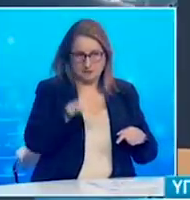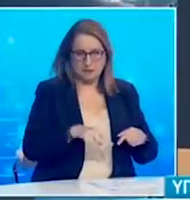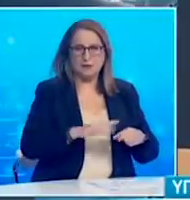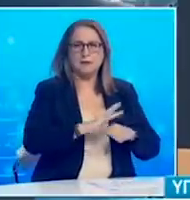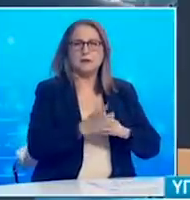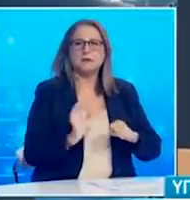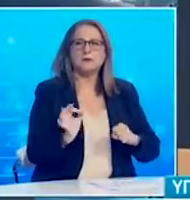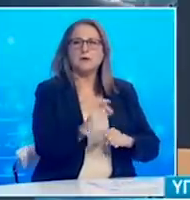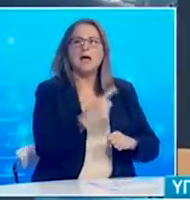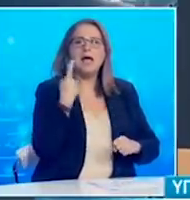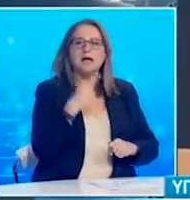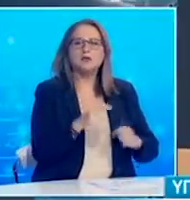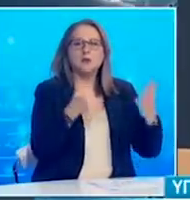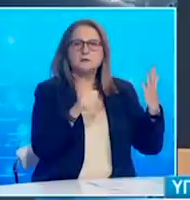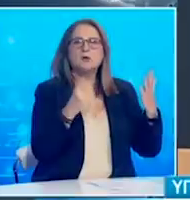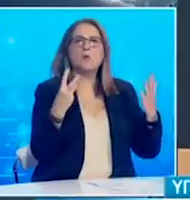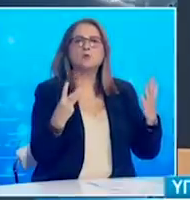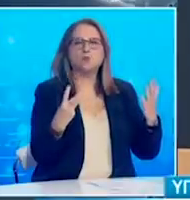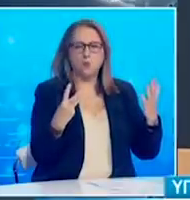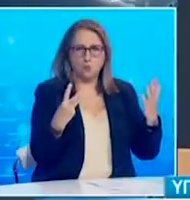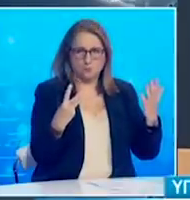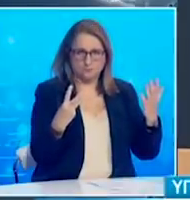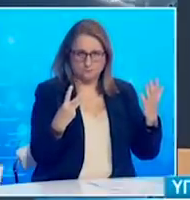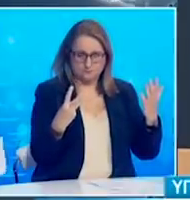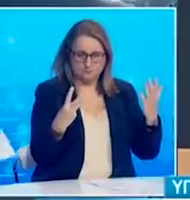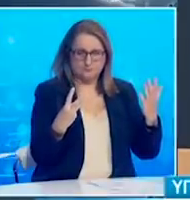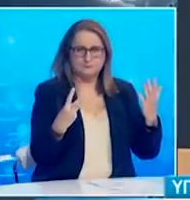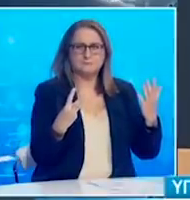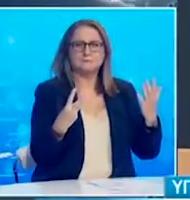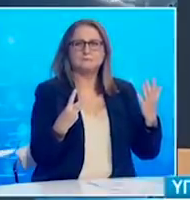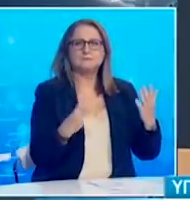Είναι 168, εκ των οποίων